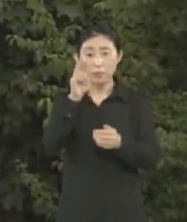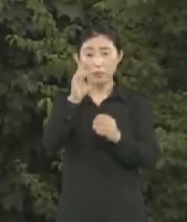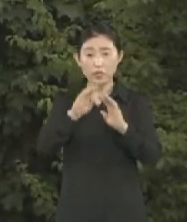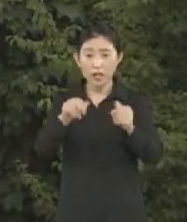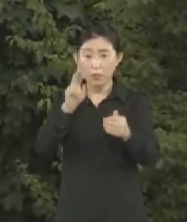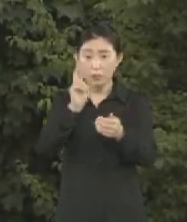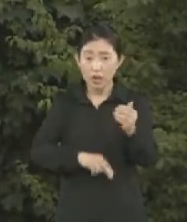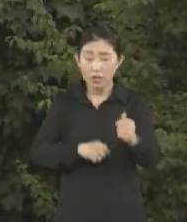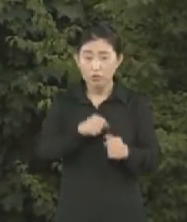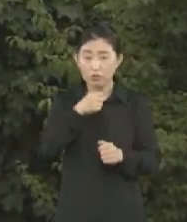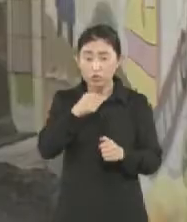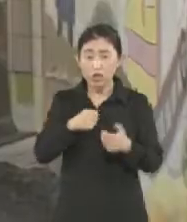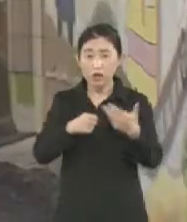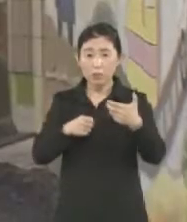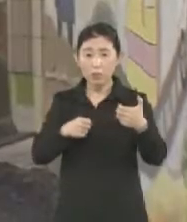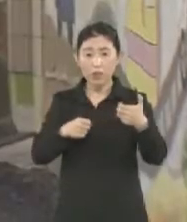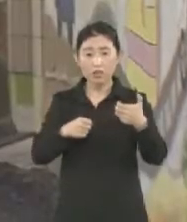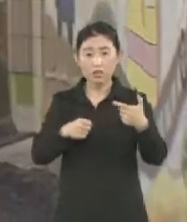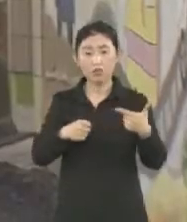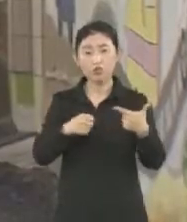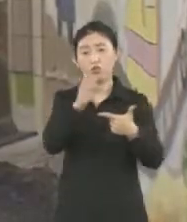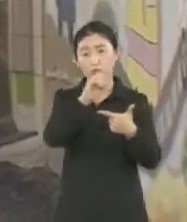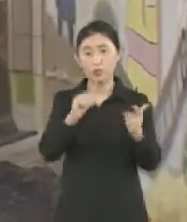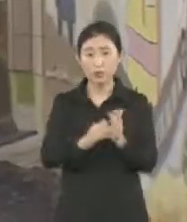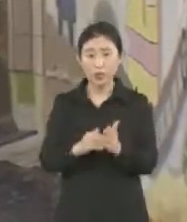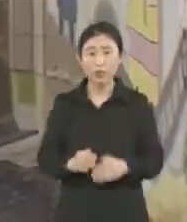용지 분양 율은 86% 였읍니다